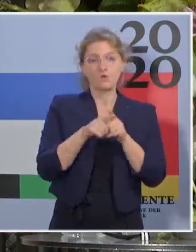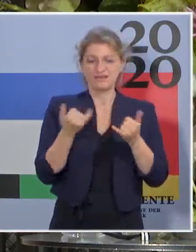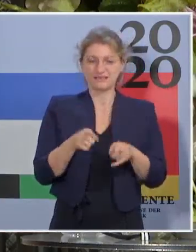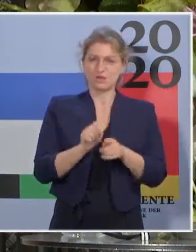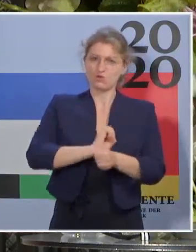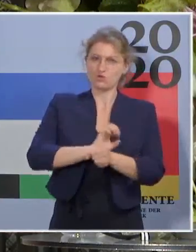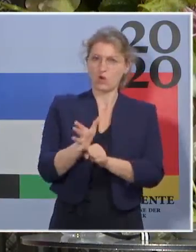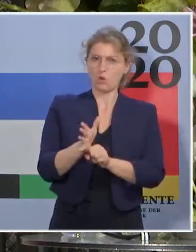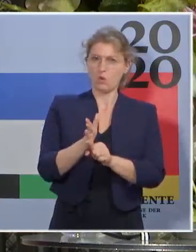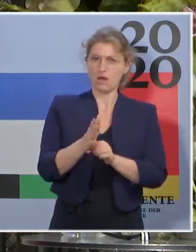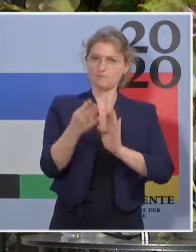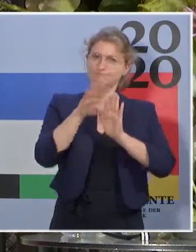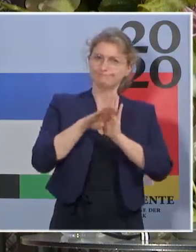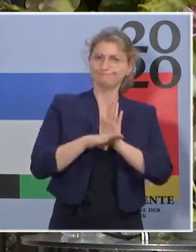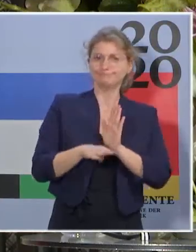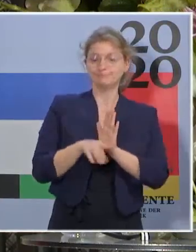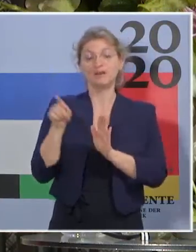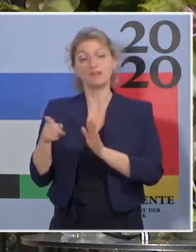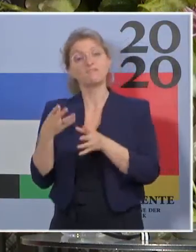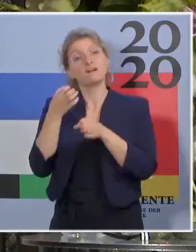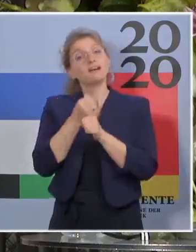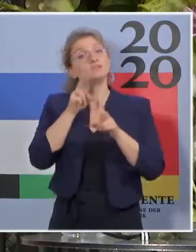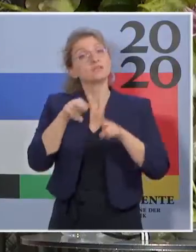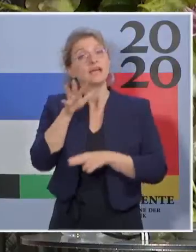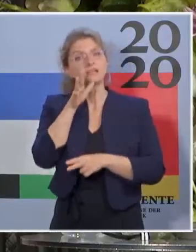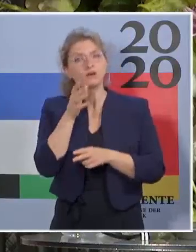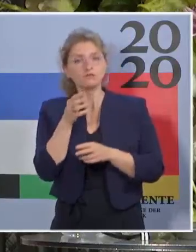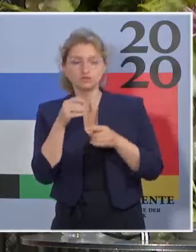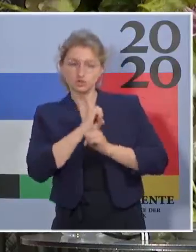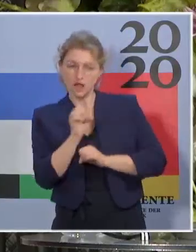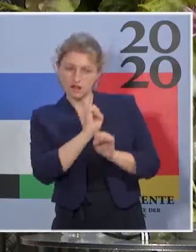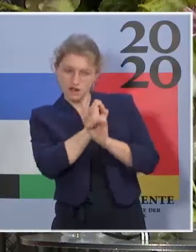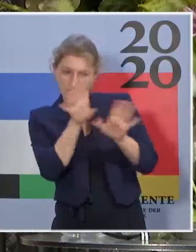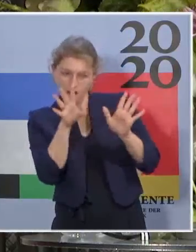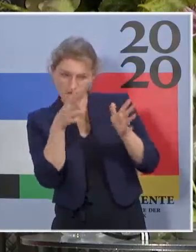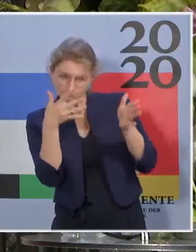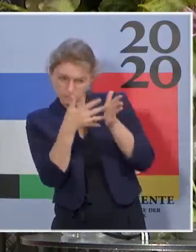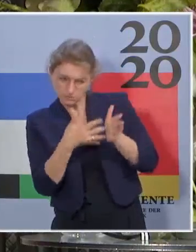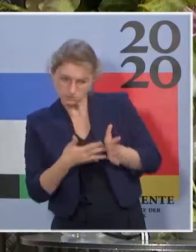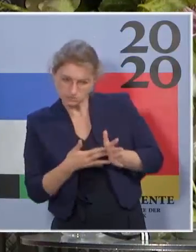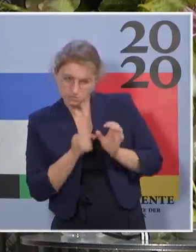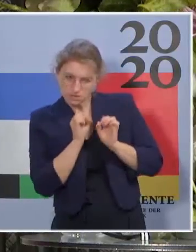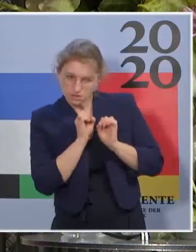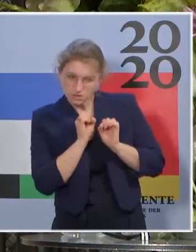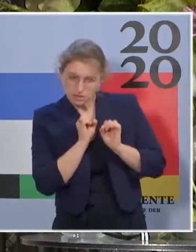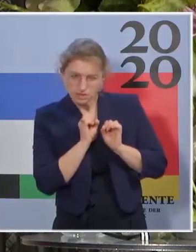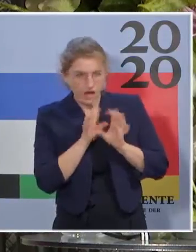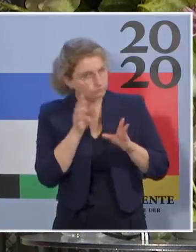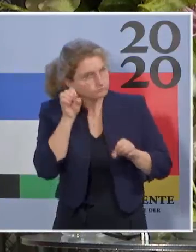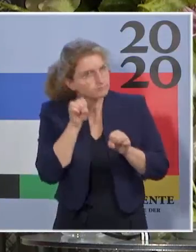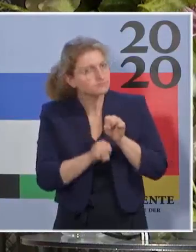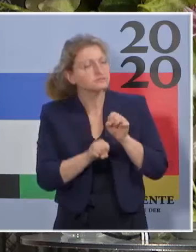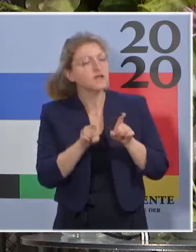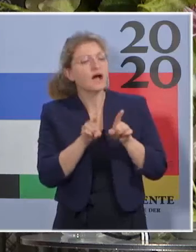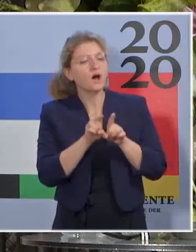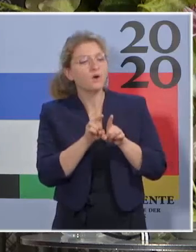wo der Verfassungsgerichtshof ja sehr rasch Klarheit geschaffen hat in sehr wirklich sehr stringenten Erkenntnissen,